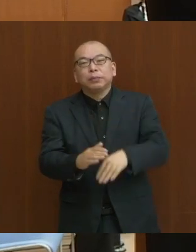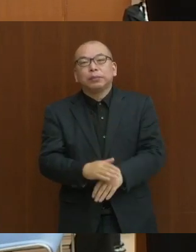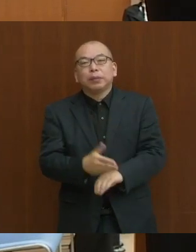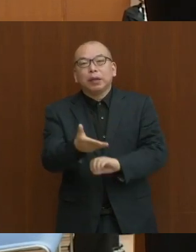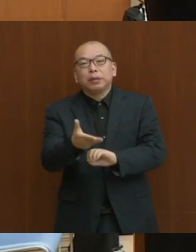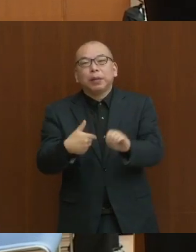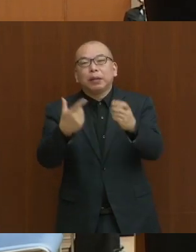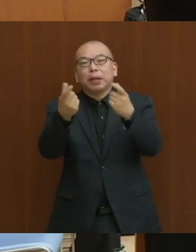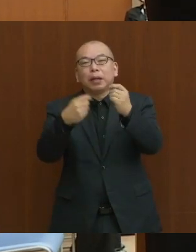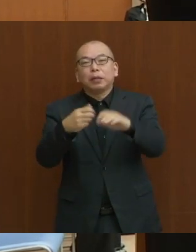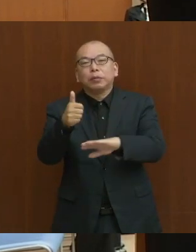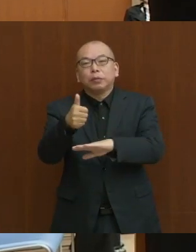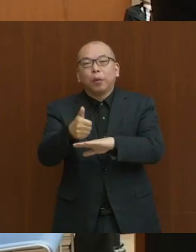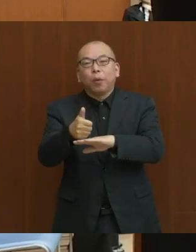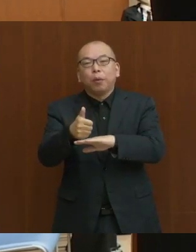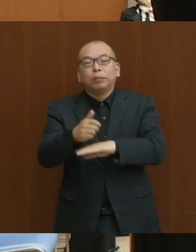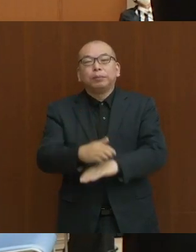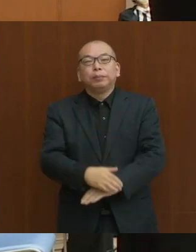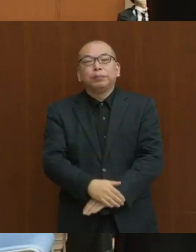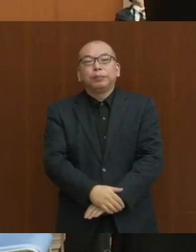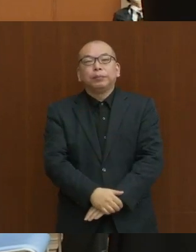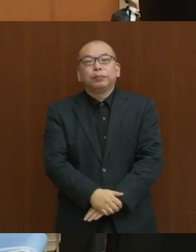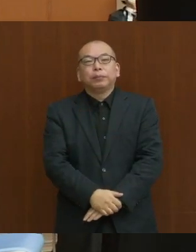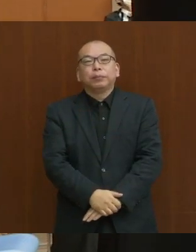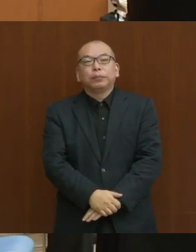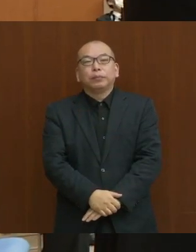島根大学長、服部康